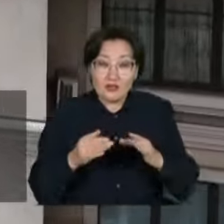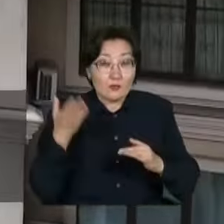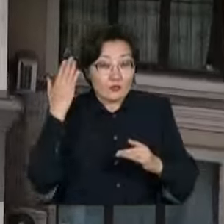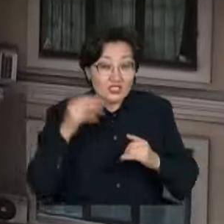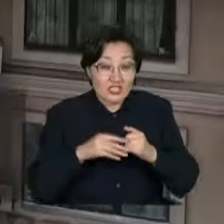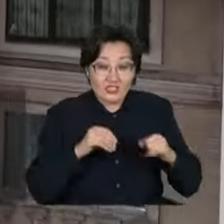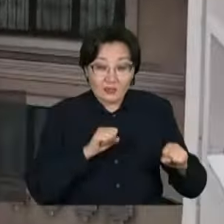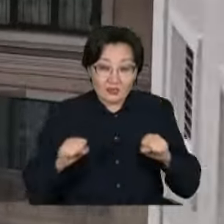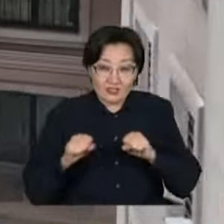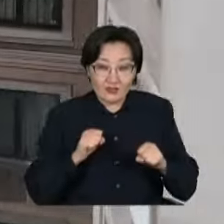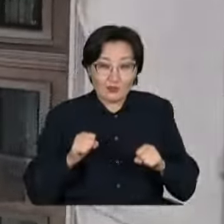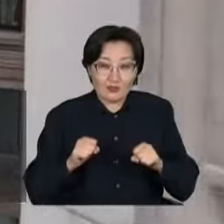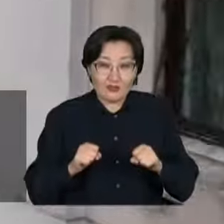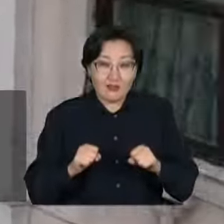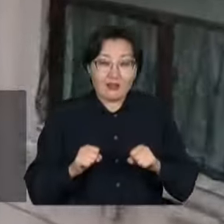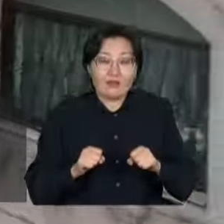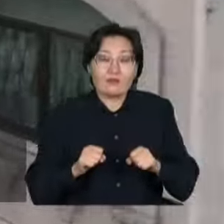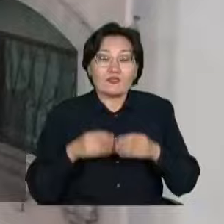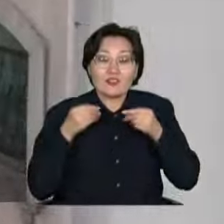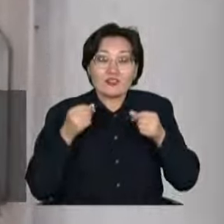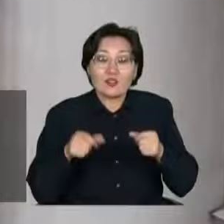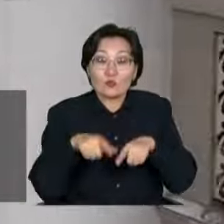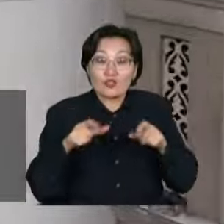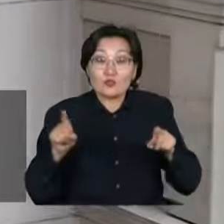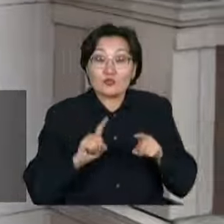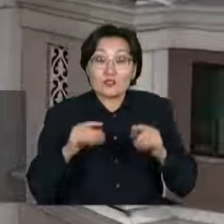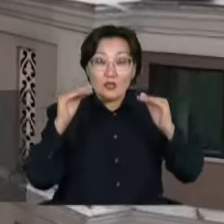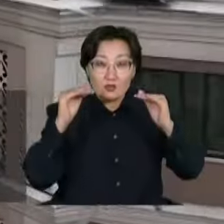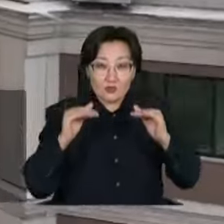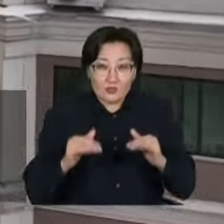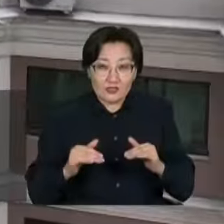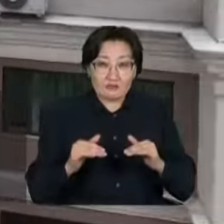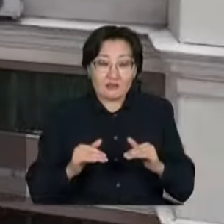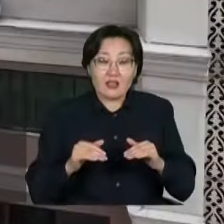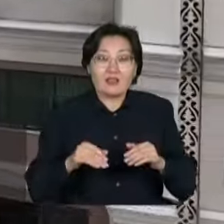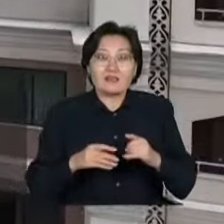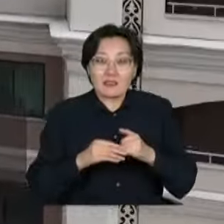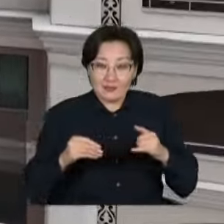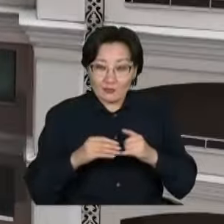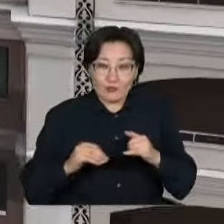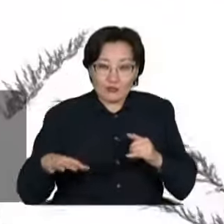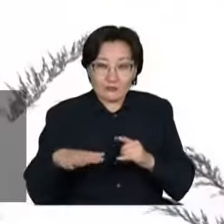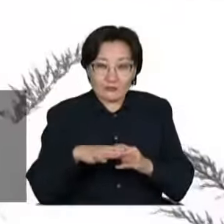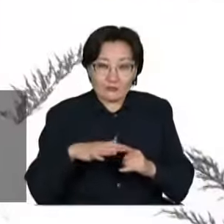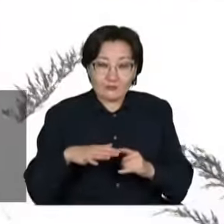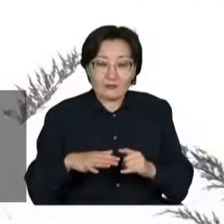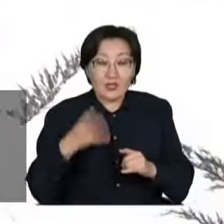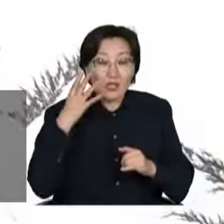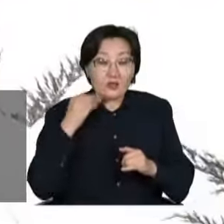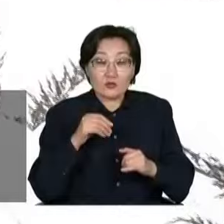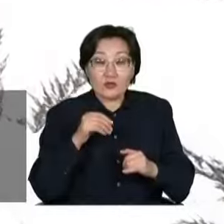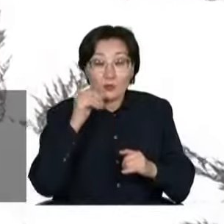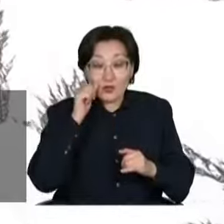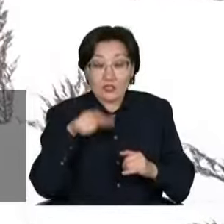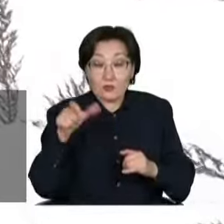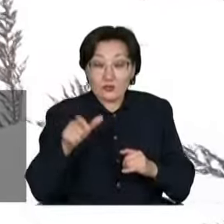недавнее землетрясение буквально подтолкнуло людей к тому, чтобы спуститься с небес на землю. Алматинец